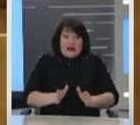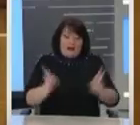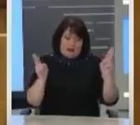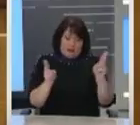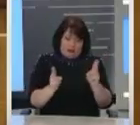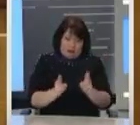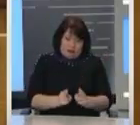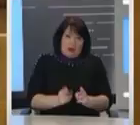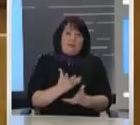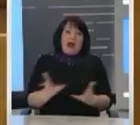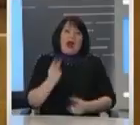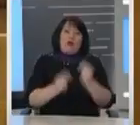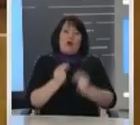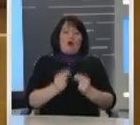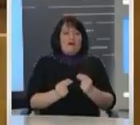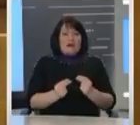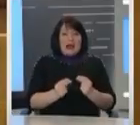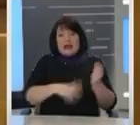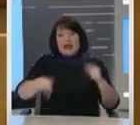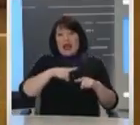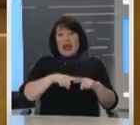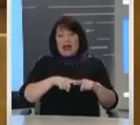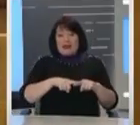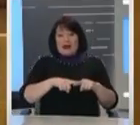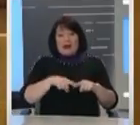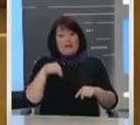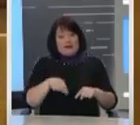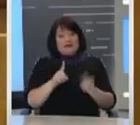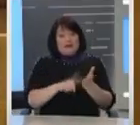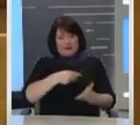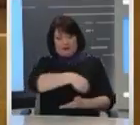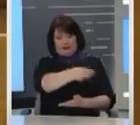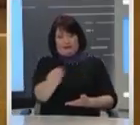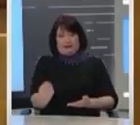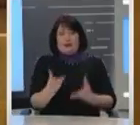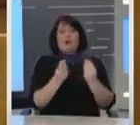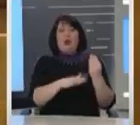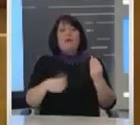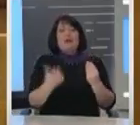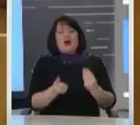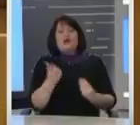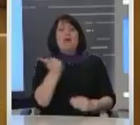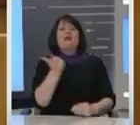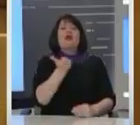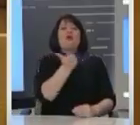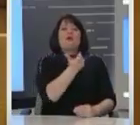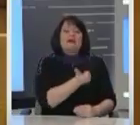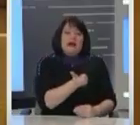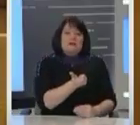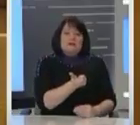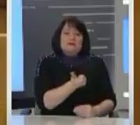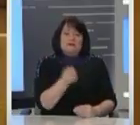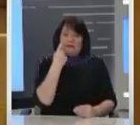υπογεννητικότητα. Και εμείς δεν μπορούμε να μοιράσουμε δίκαια και μελετημένα ούτε τα επιδόματα των πολυτέκνων. Θα είδατε πρόσφατα το